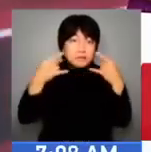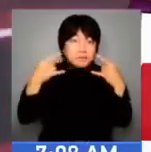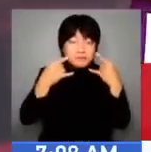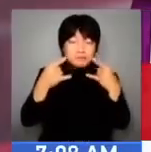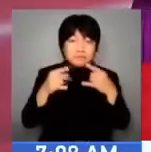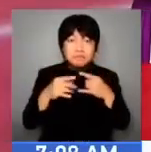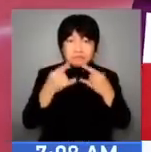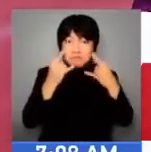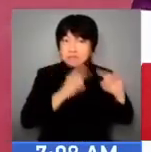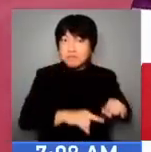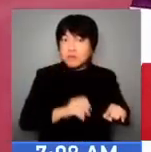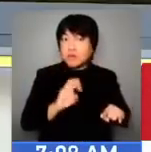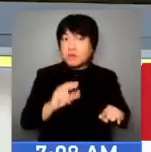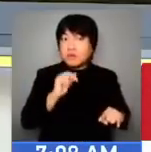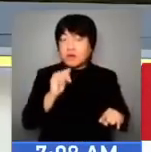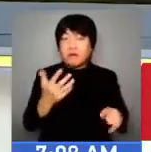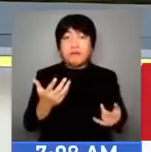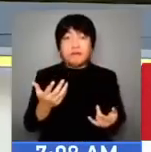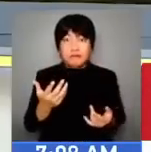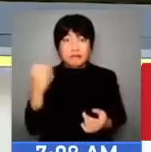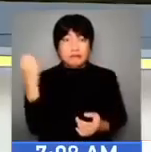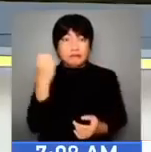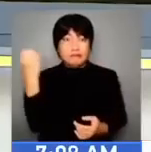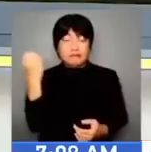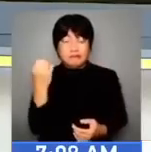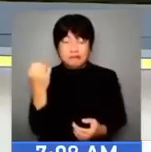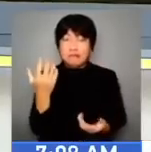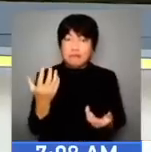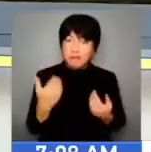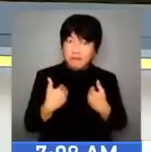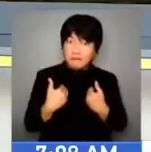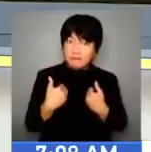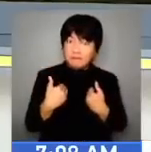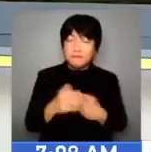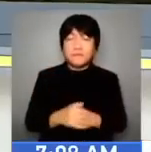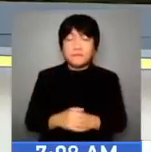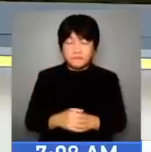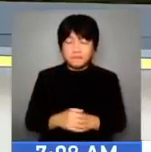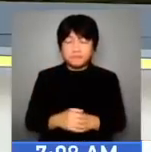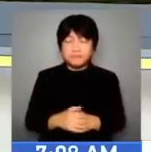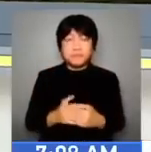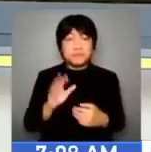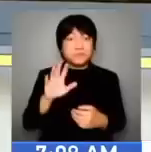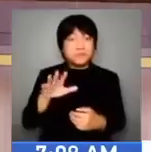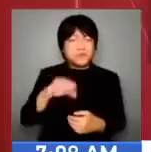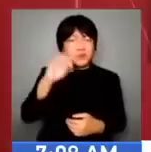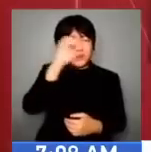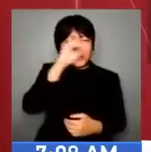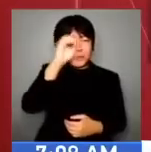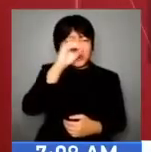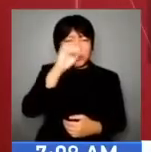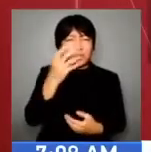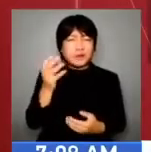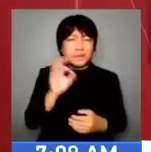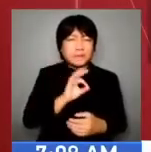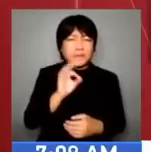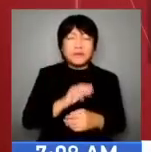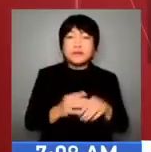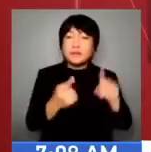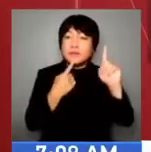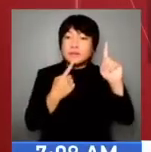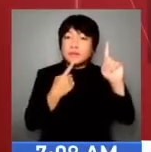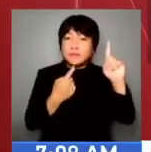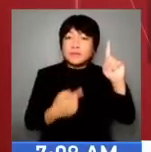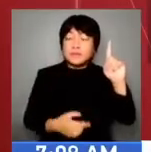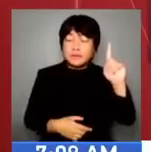Susan, ano sabi? Ivan Maris, halo ang opinion ng netizens tungkol dyan. Si Ambrosio De Maano, pabor na alisin na ang public health